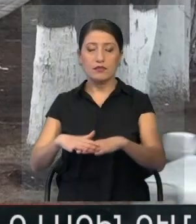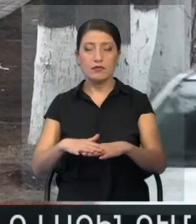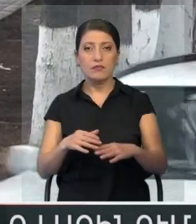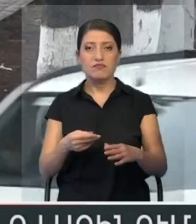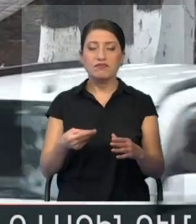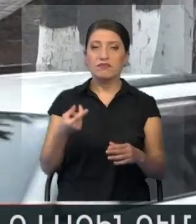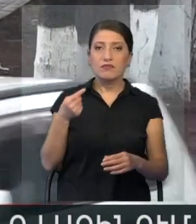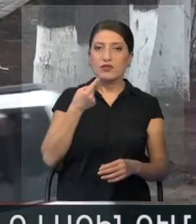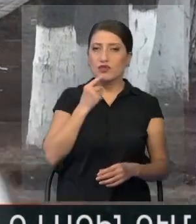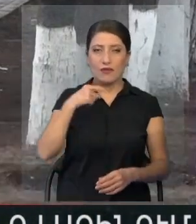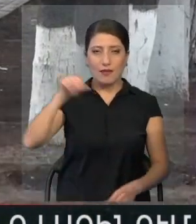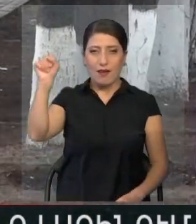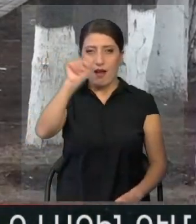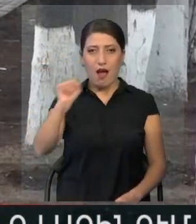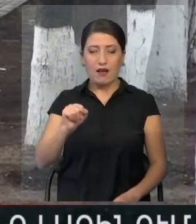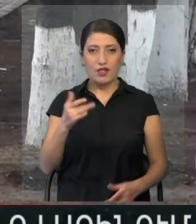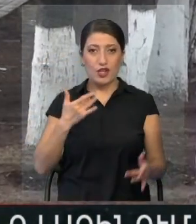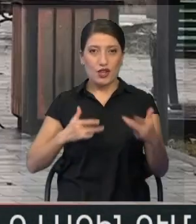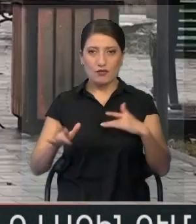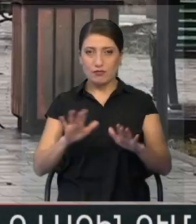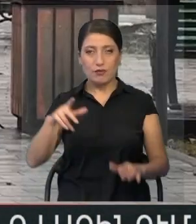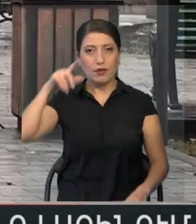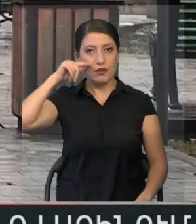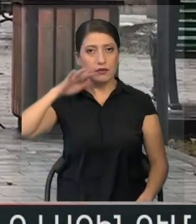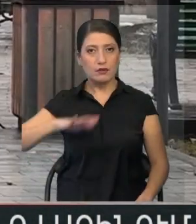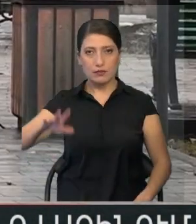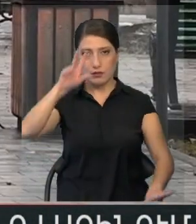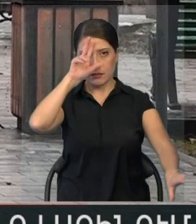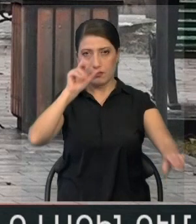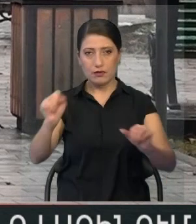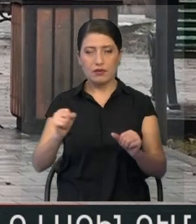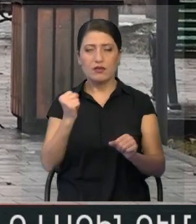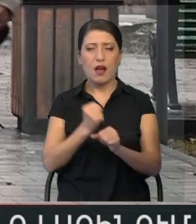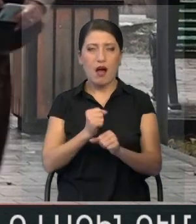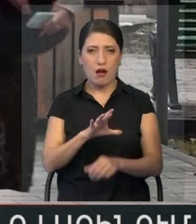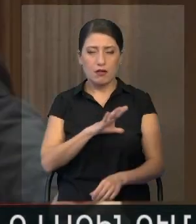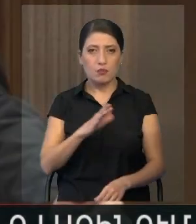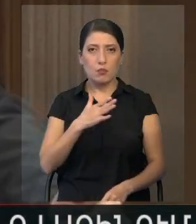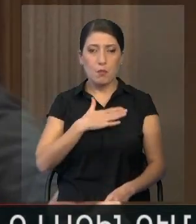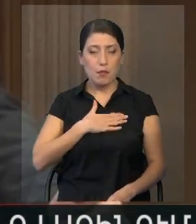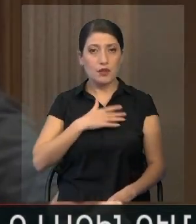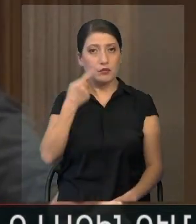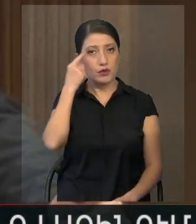գինը դժվար թե Արցախից հրաժարվելն է, Հայաստանի կառավարությունը դա արդեն արել է։ Մենք համարում ենք,